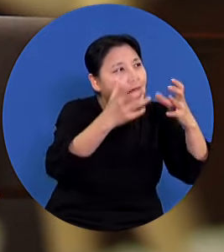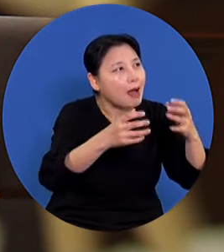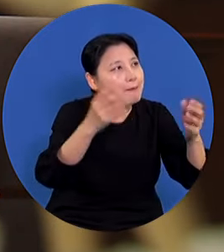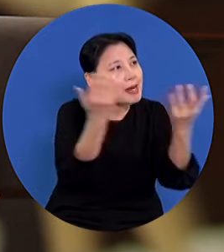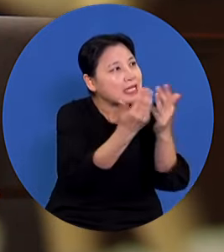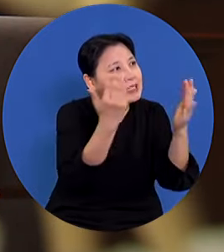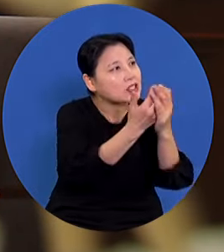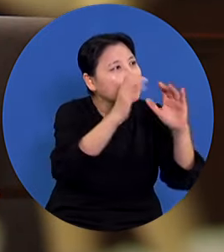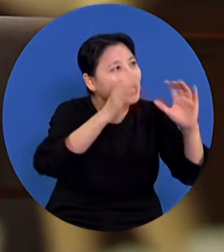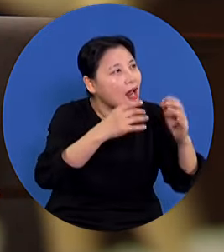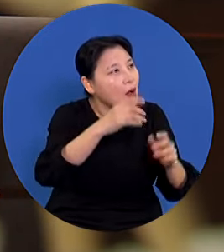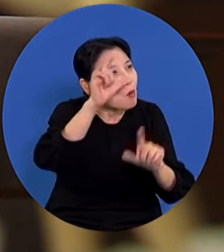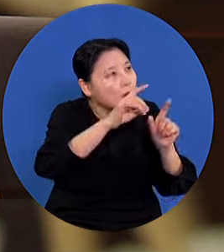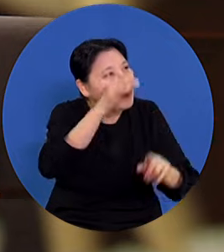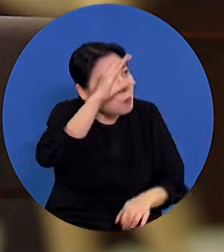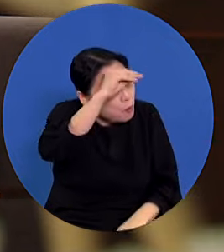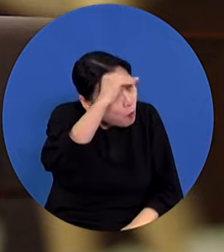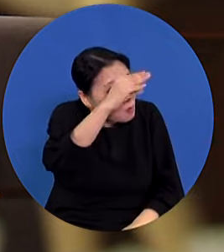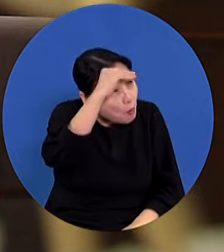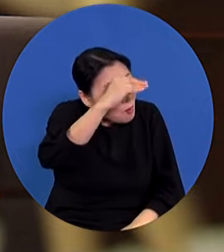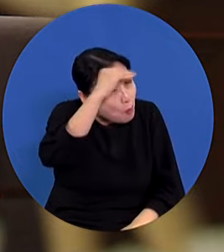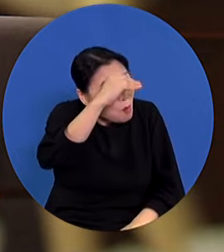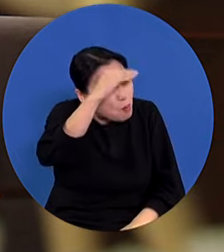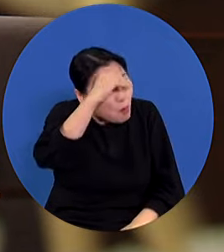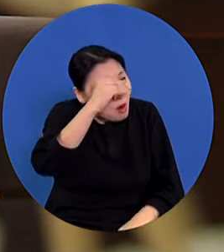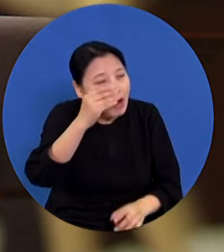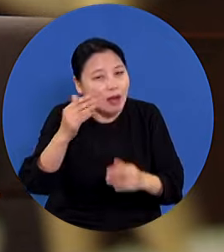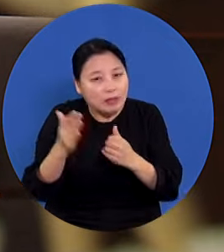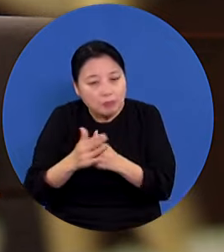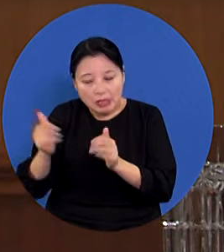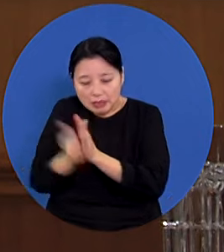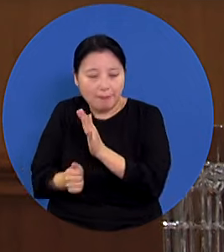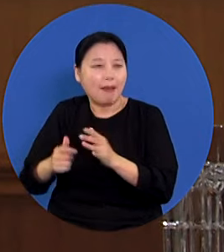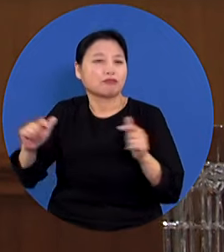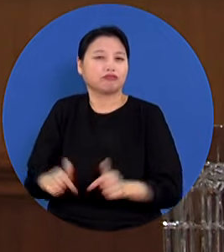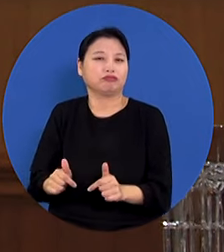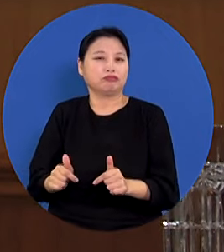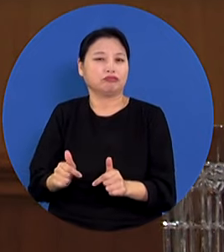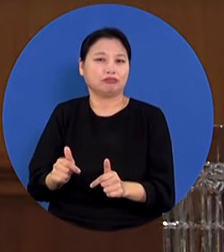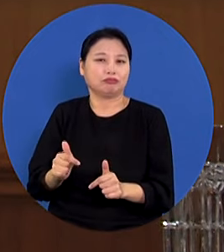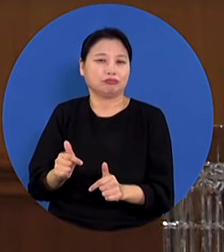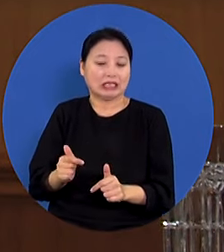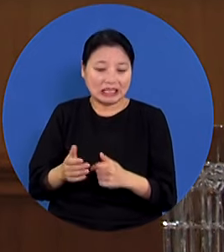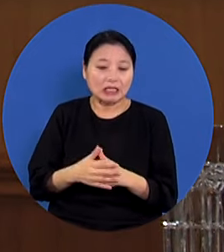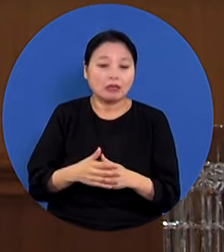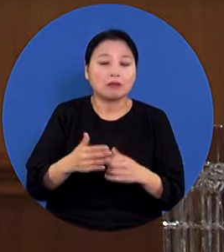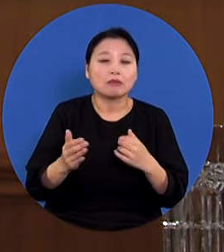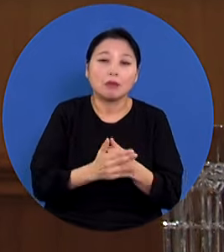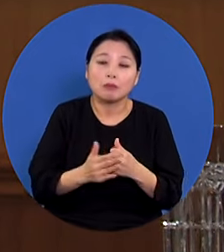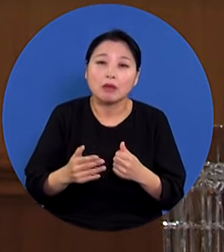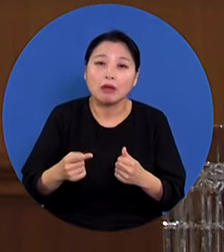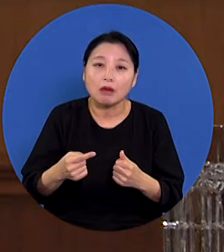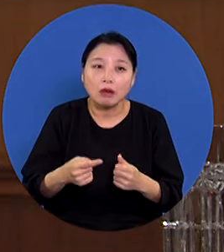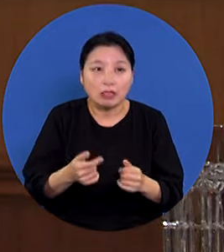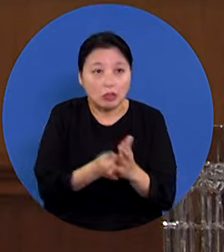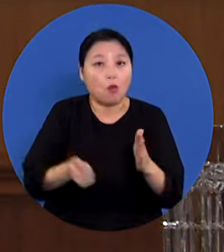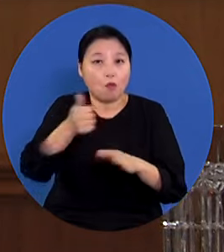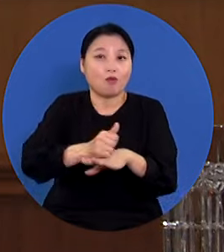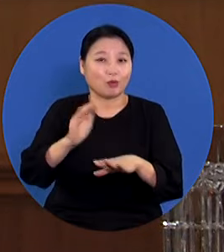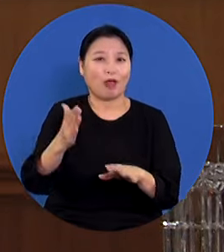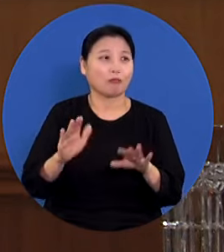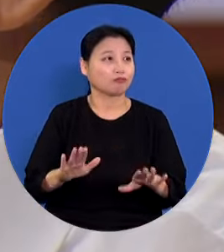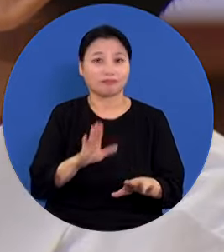보고 따라가기 때문에 맞아요. 그만큼 실패를 할 확률을 줄일 수 있었고 근데 사실 그런 과정을 통해서 우리가 큰 성공을 이룬